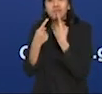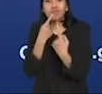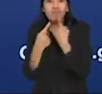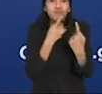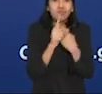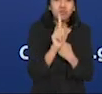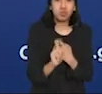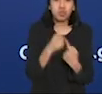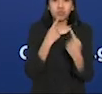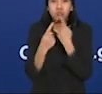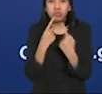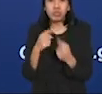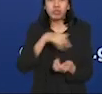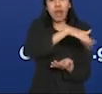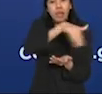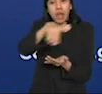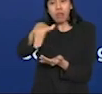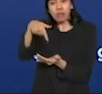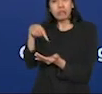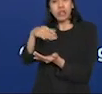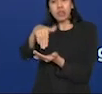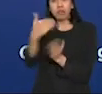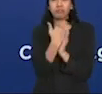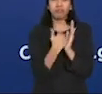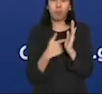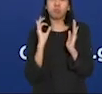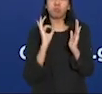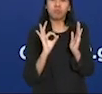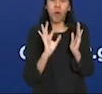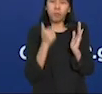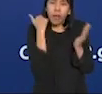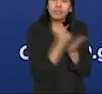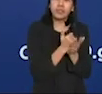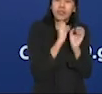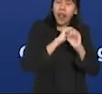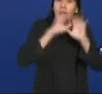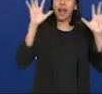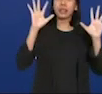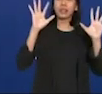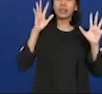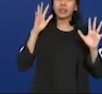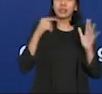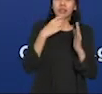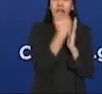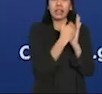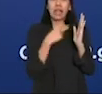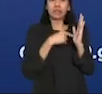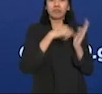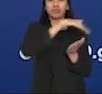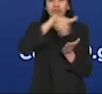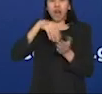dengan data yang baik dengan data yang benar dengan data yang riil dan transparan dari semua